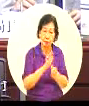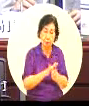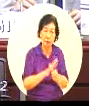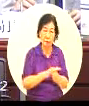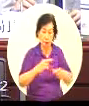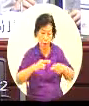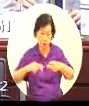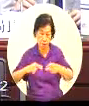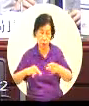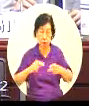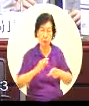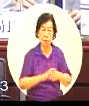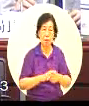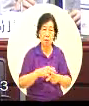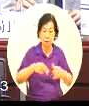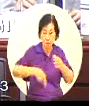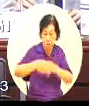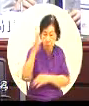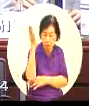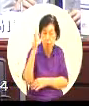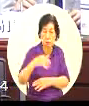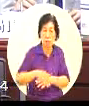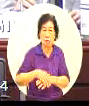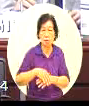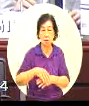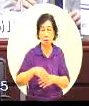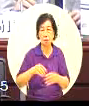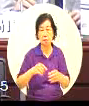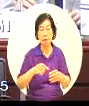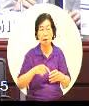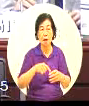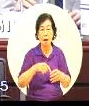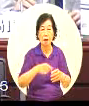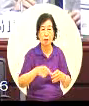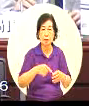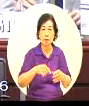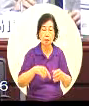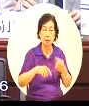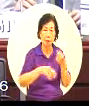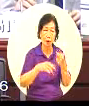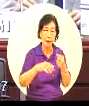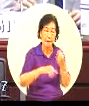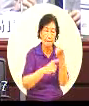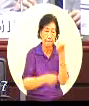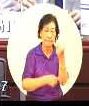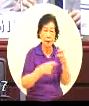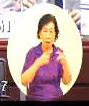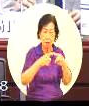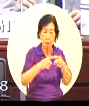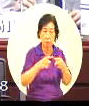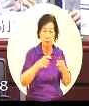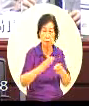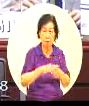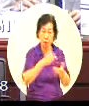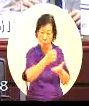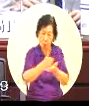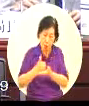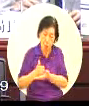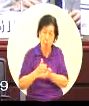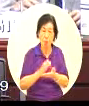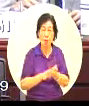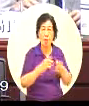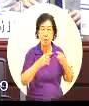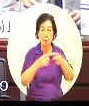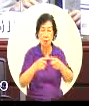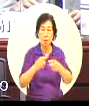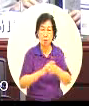政法人的部分，在专业这个部分，用人的这个部分，他可能跟一般国家